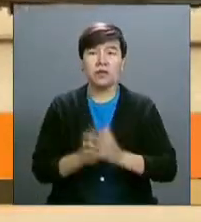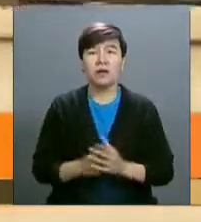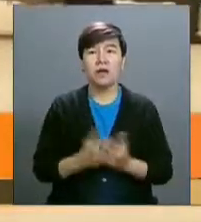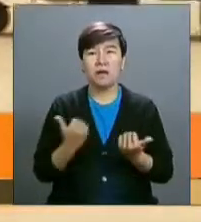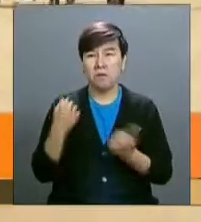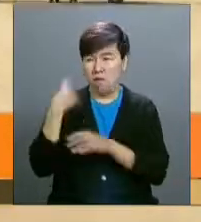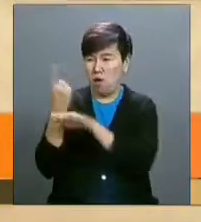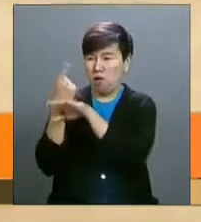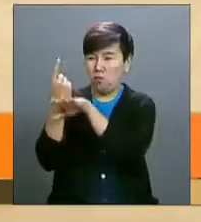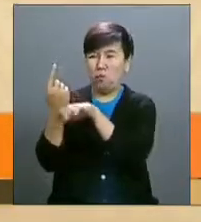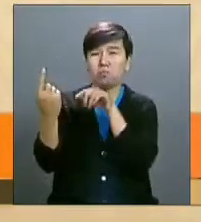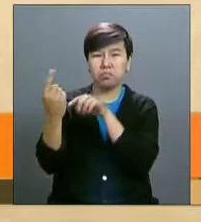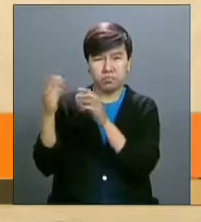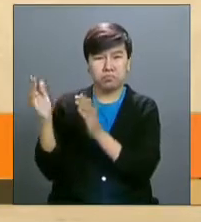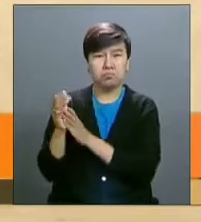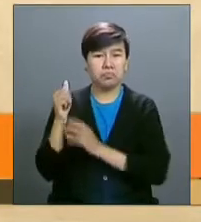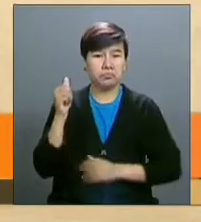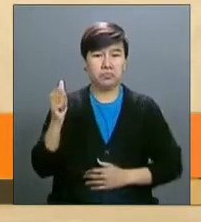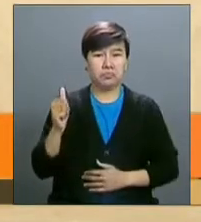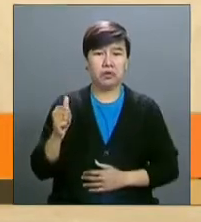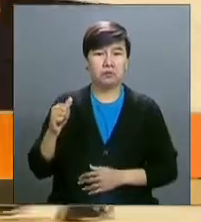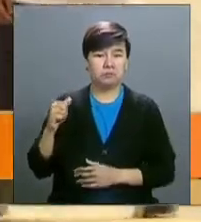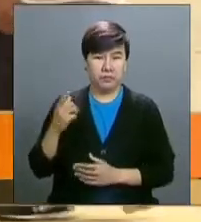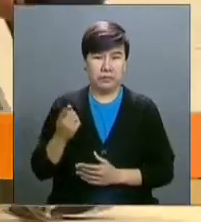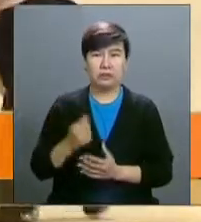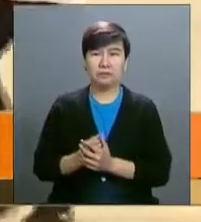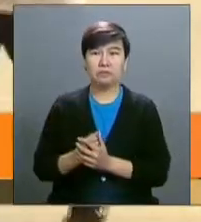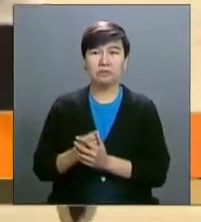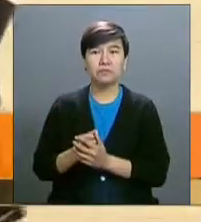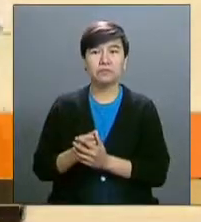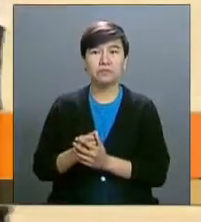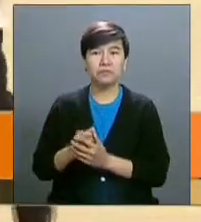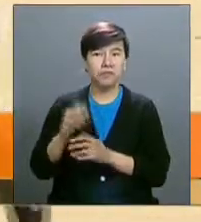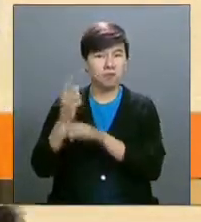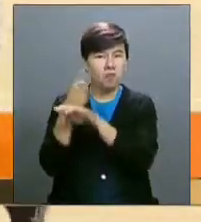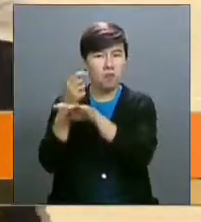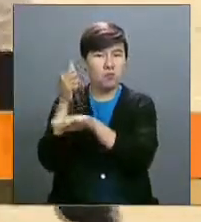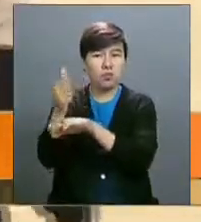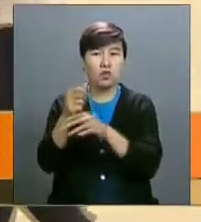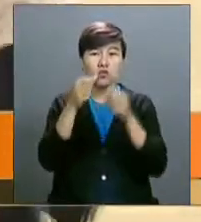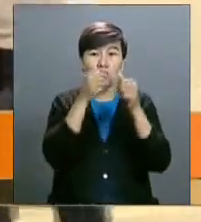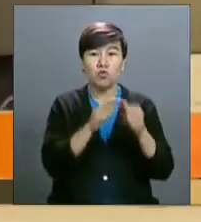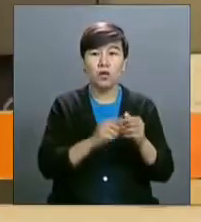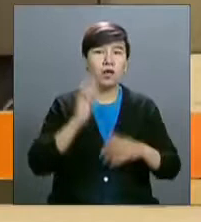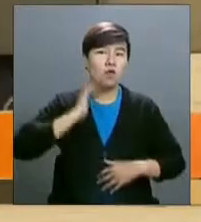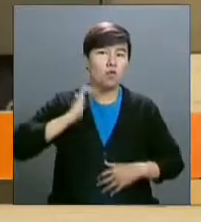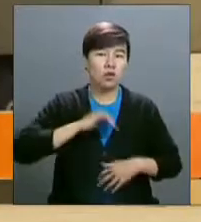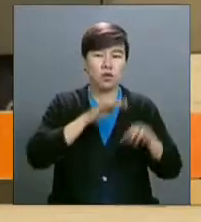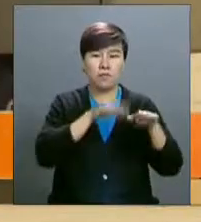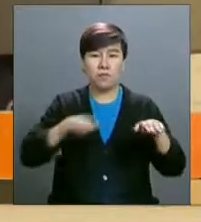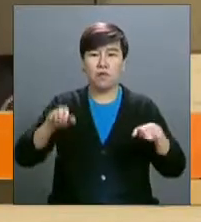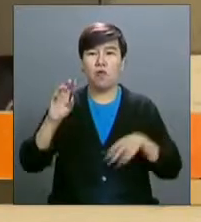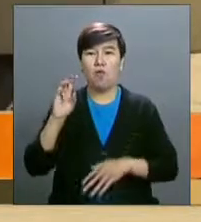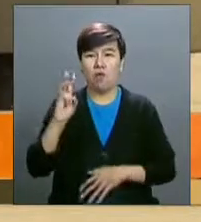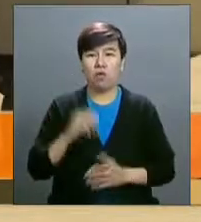ตอร์บรรเทาสาธารณภัยที่ทันสมัยที่สุดในประเทศไทยประจำการอยู่ที่กองบิน2จังหวัดลพบุรีจำนวน6เครื่องและกองทัพอาก